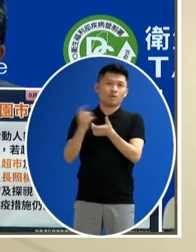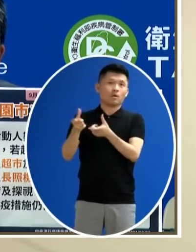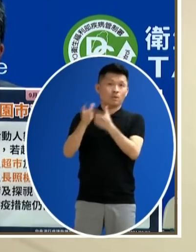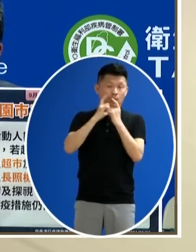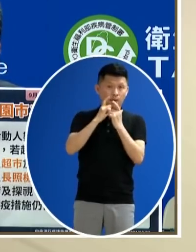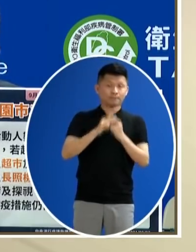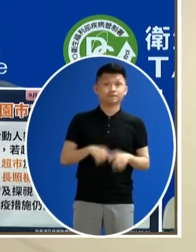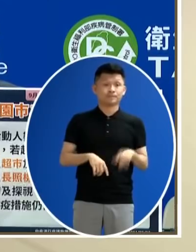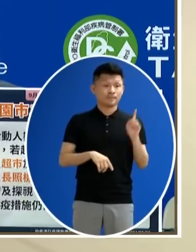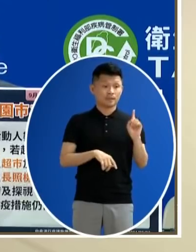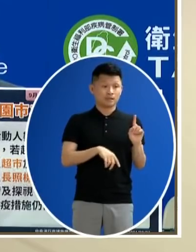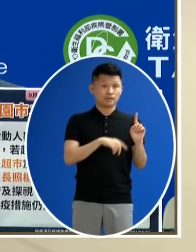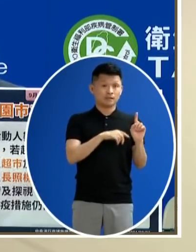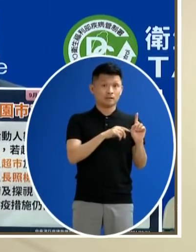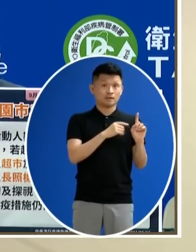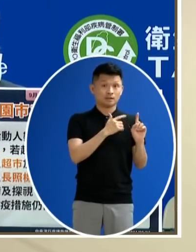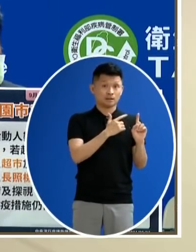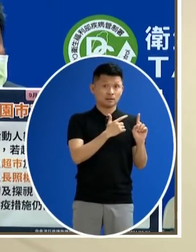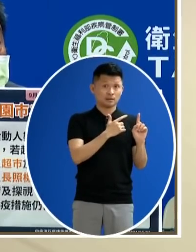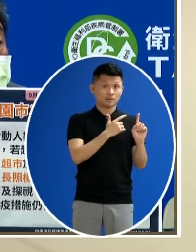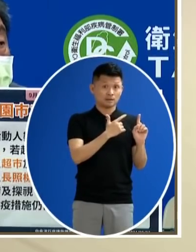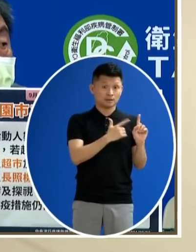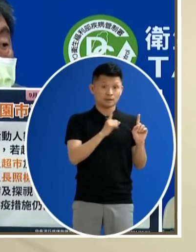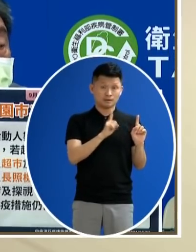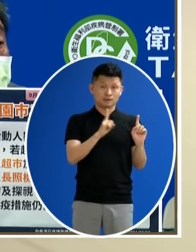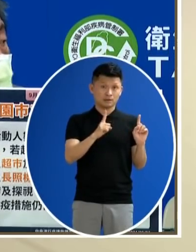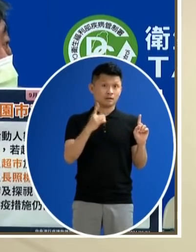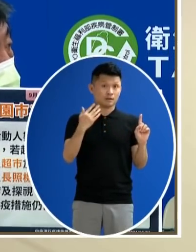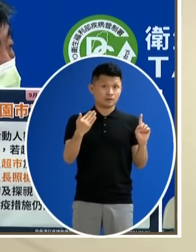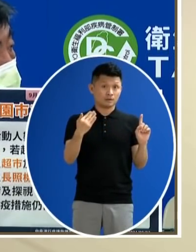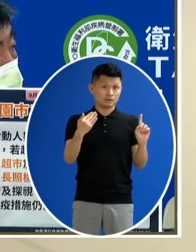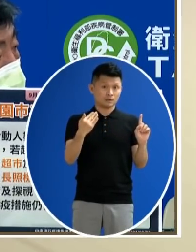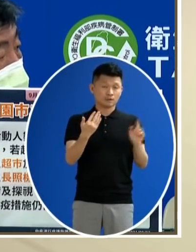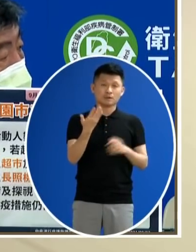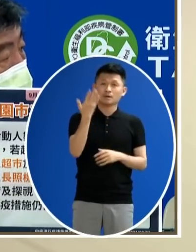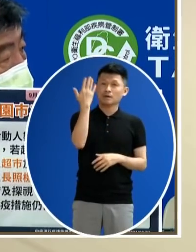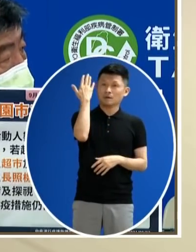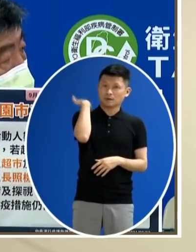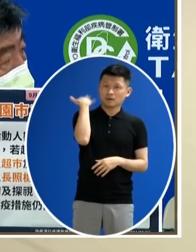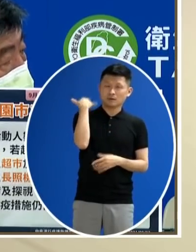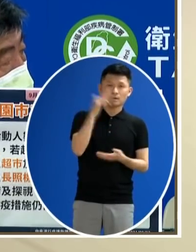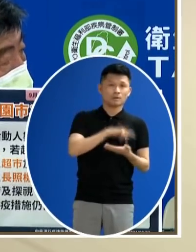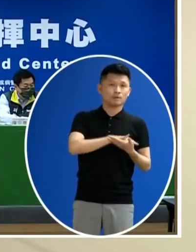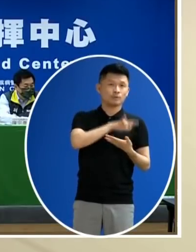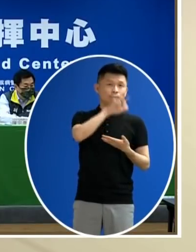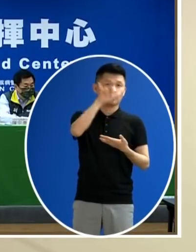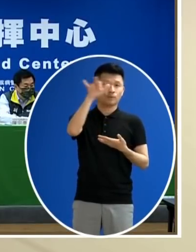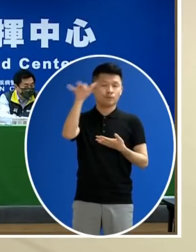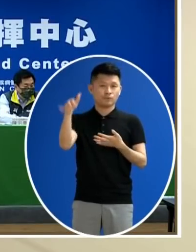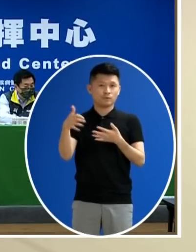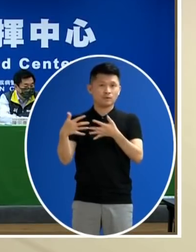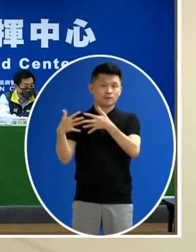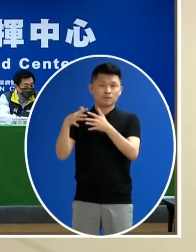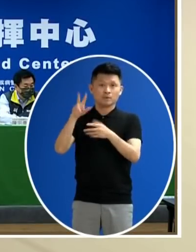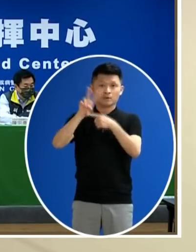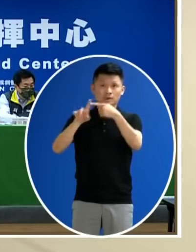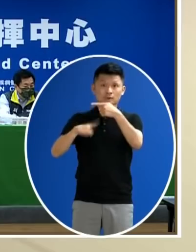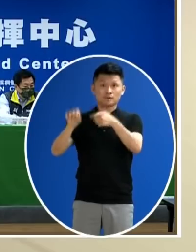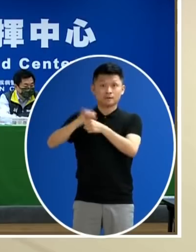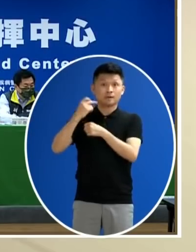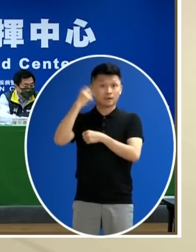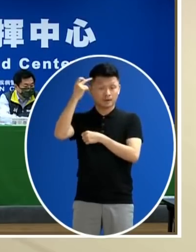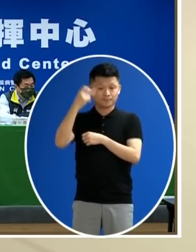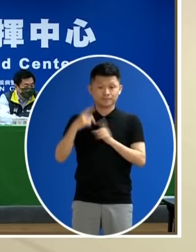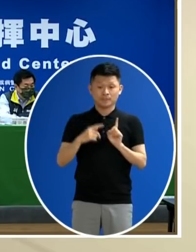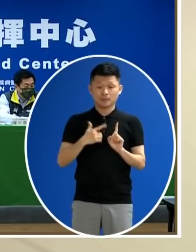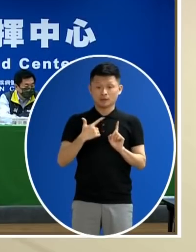是12119好，在前一段时间有到。好，芝加哥。好，那另外的